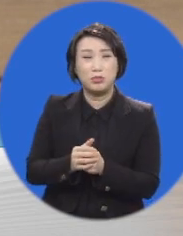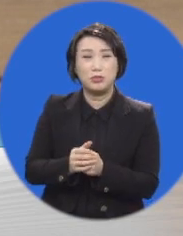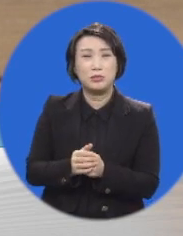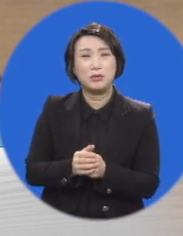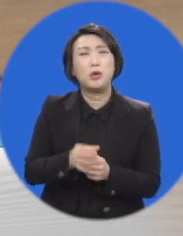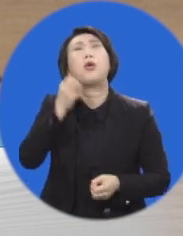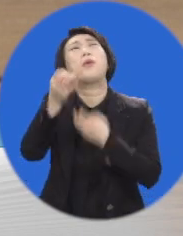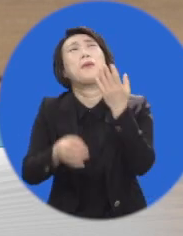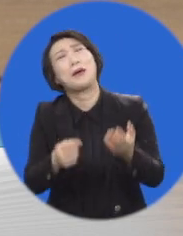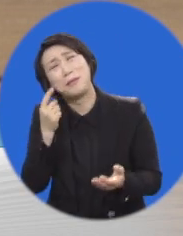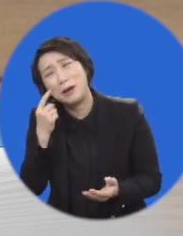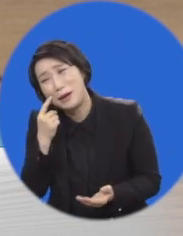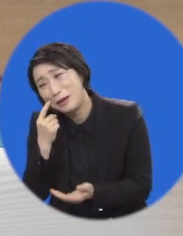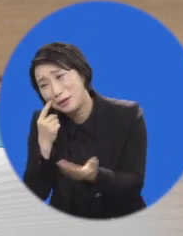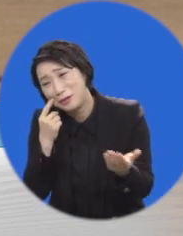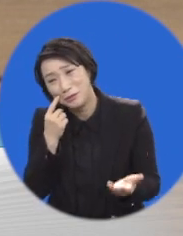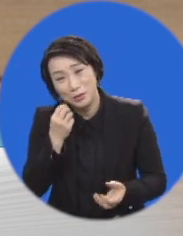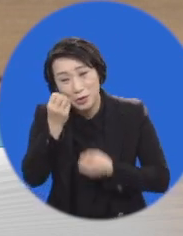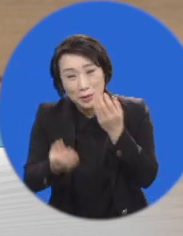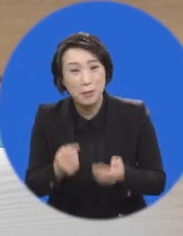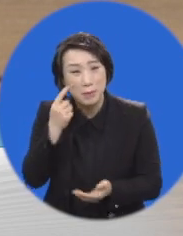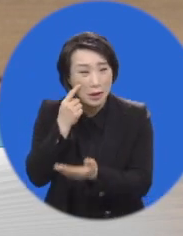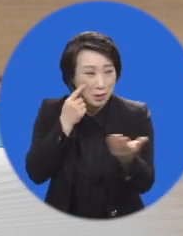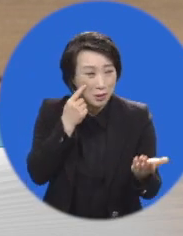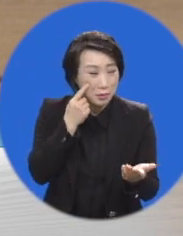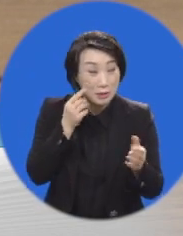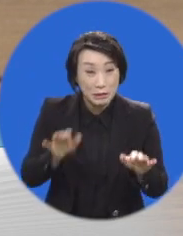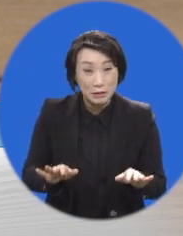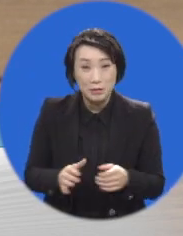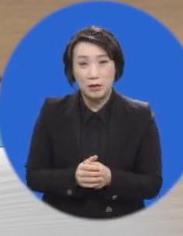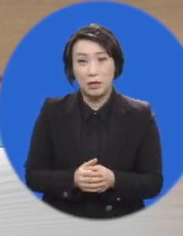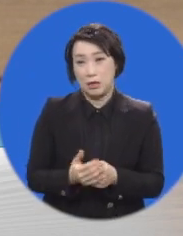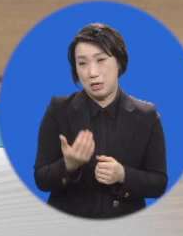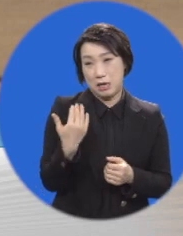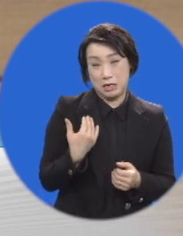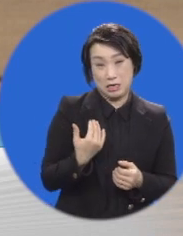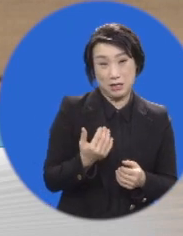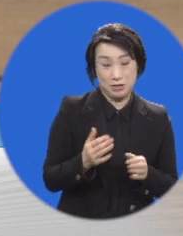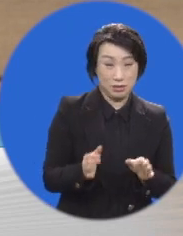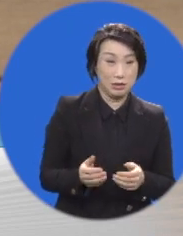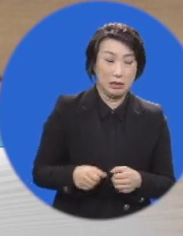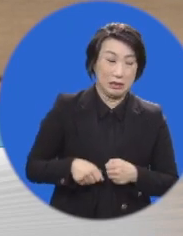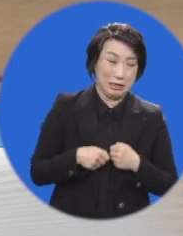한번 해봐. 그럼 당신이 아까